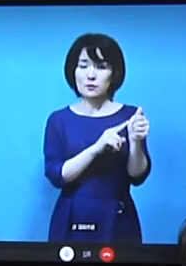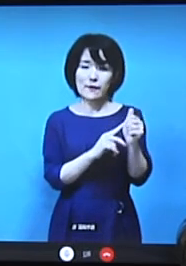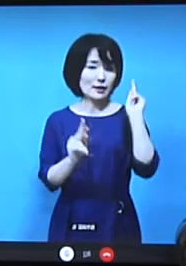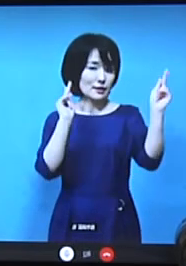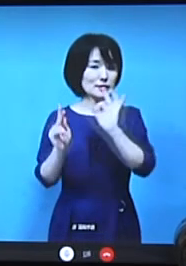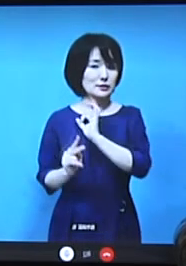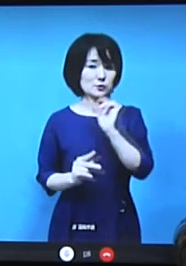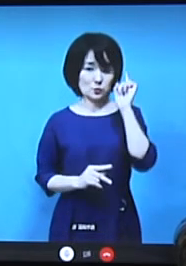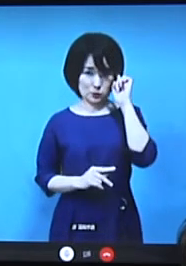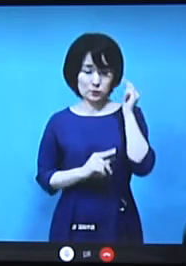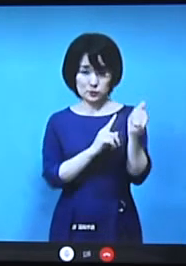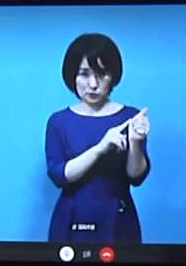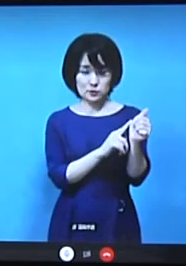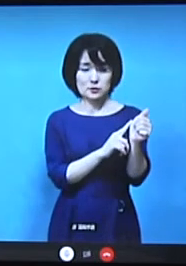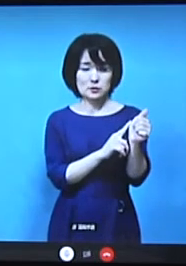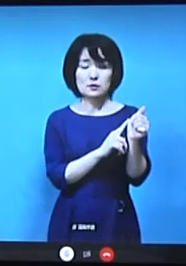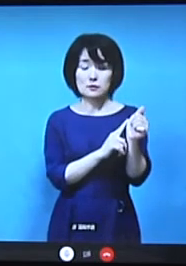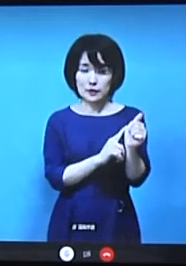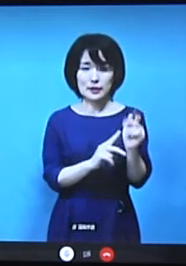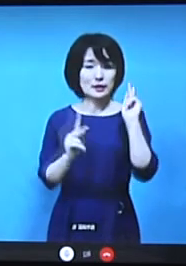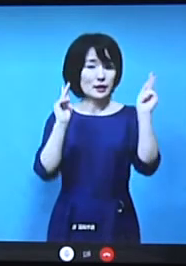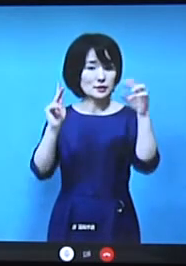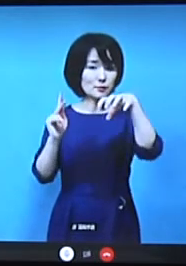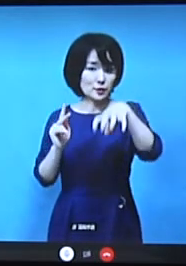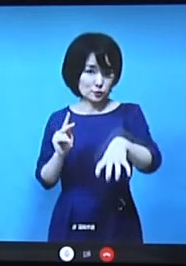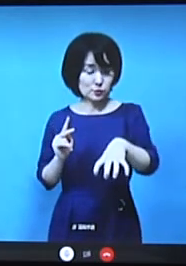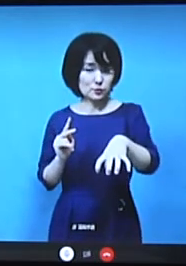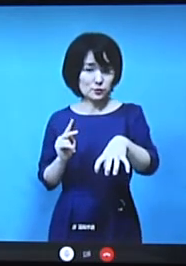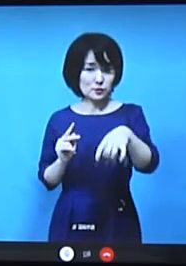での検査などは行われたのでしょうか。